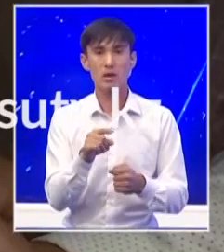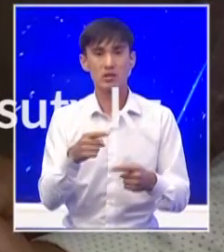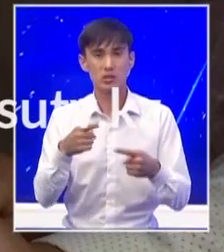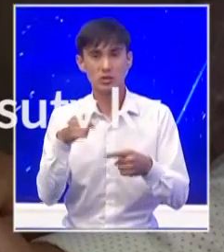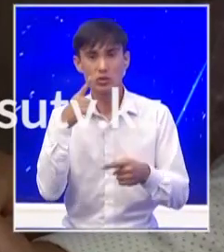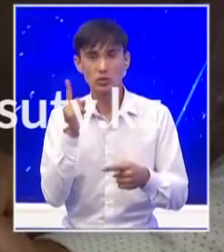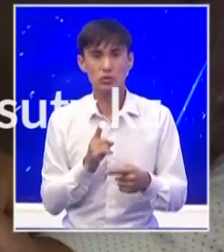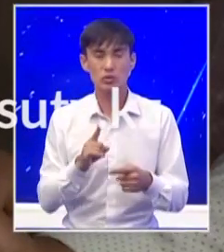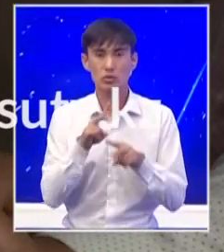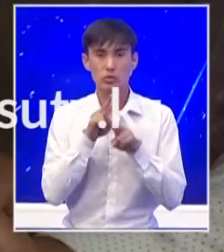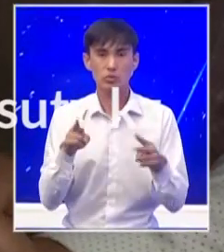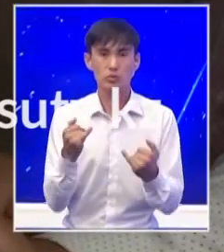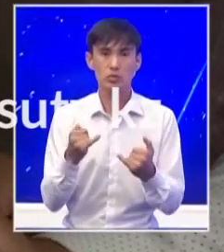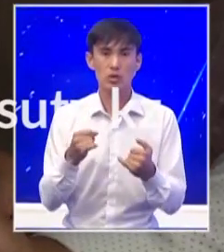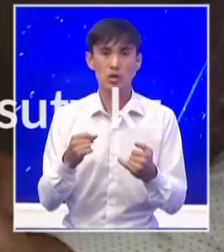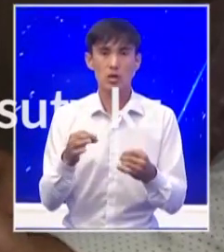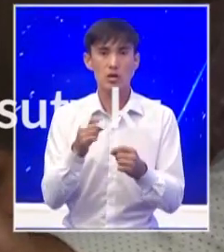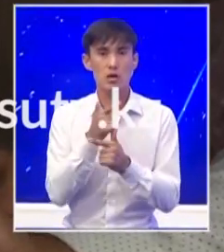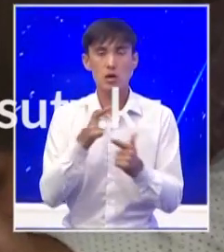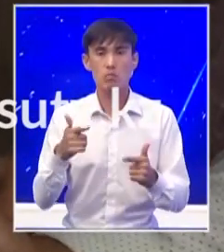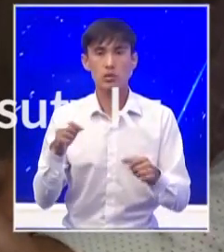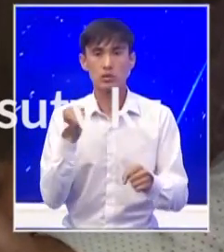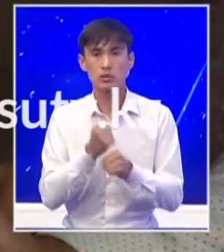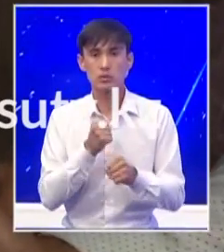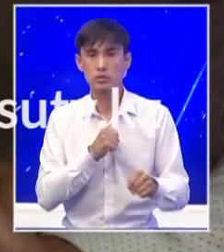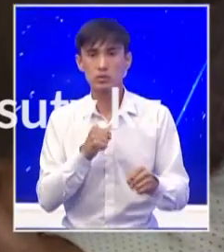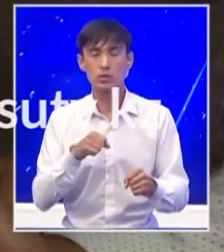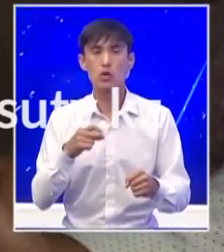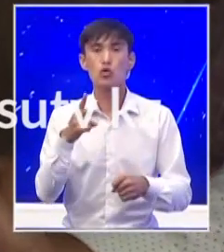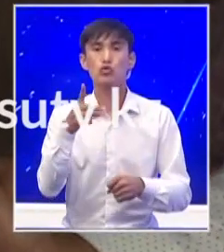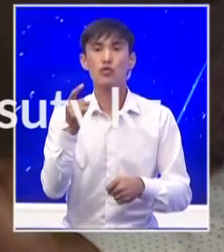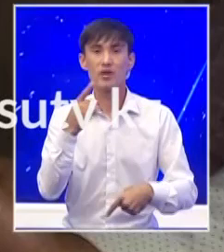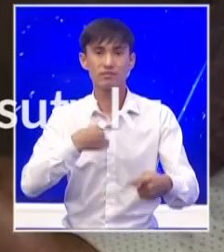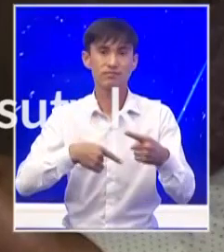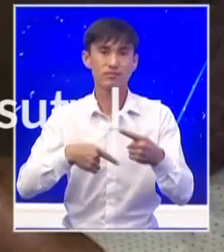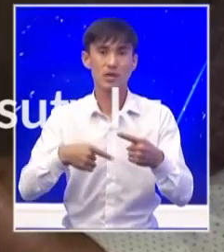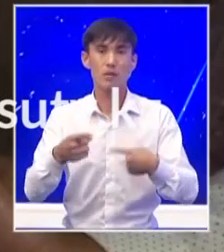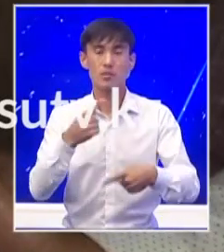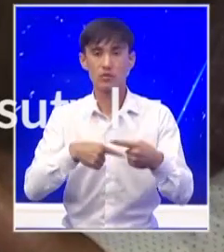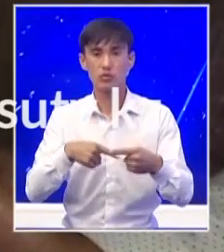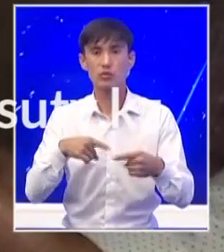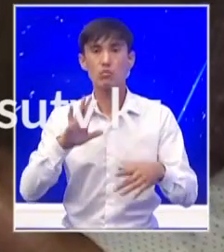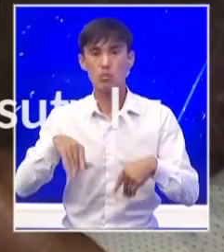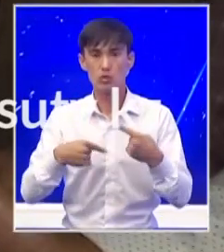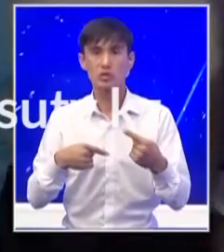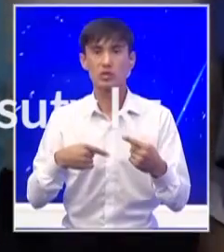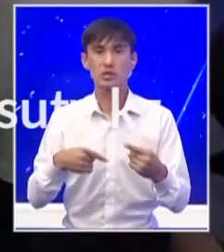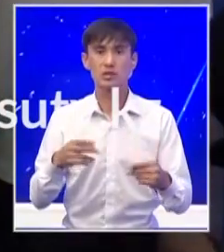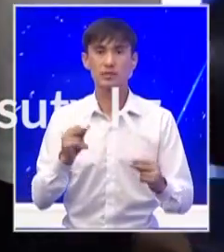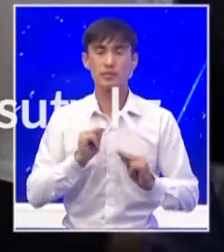өте сауатты жасады. Бұл 100%-лық нәтиже. Зүлфия Кідірістен кейін оралды. Ал Игорь жас. Оны алда үлкен жеңістер күтіп